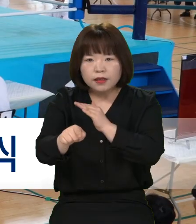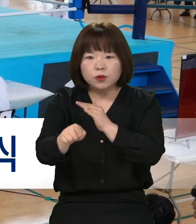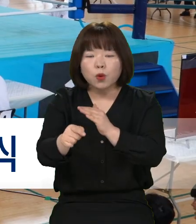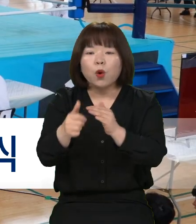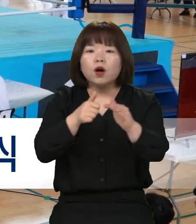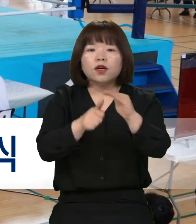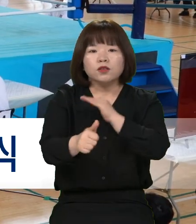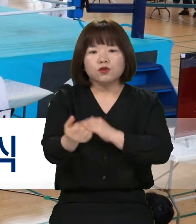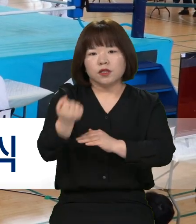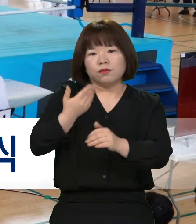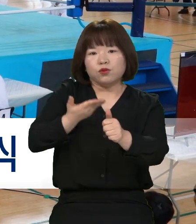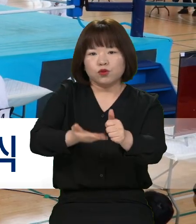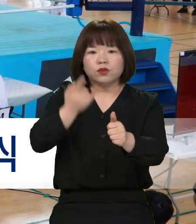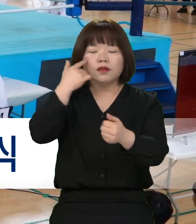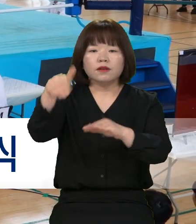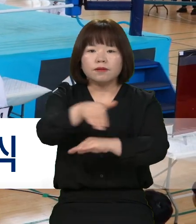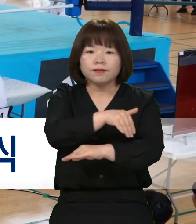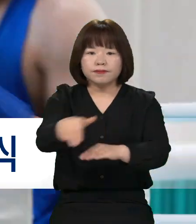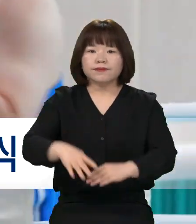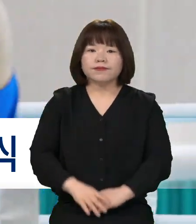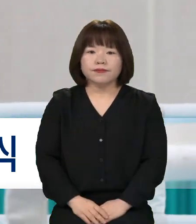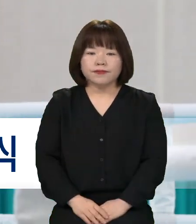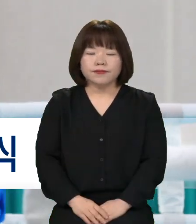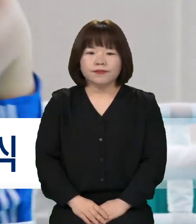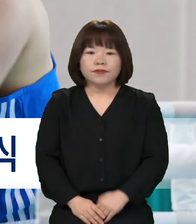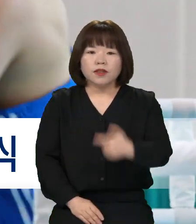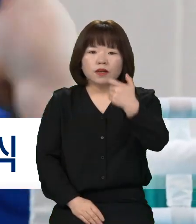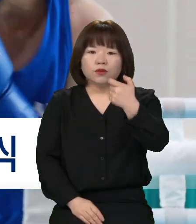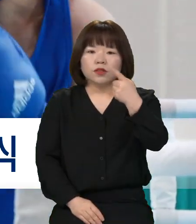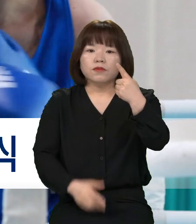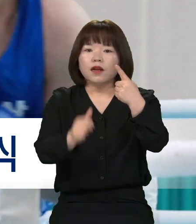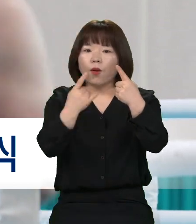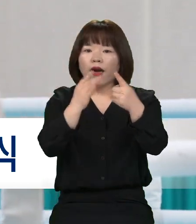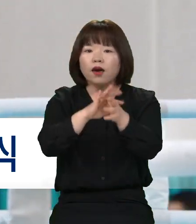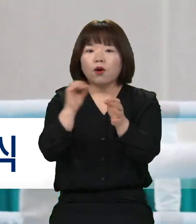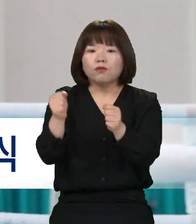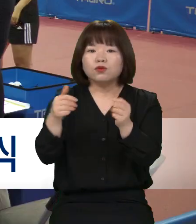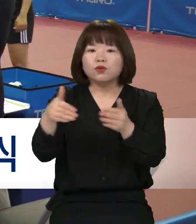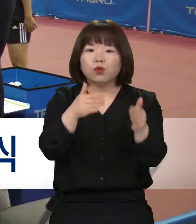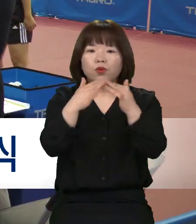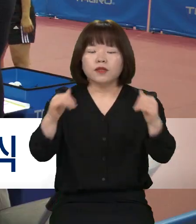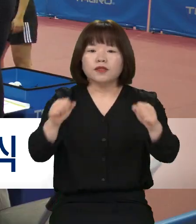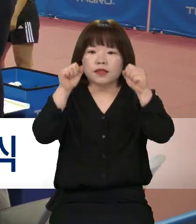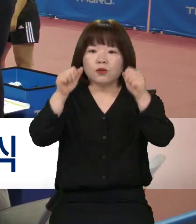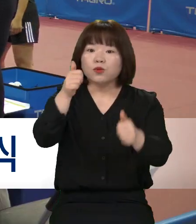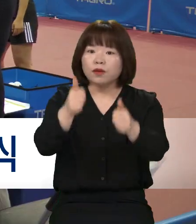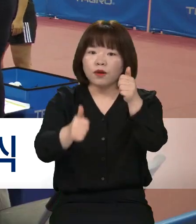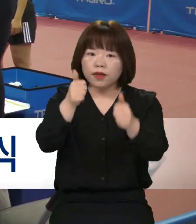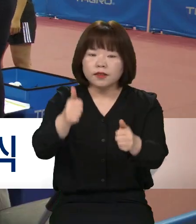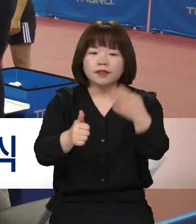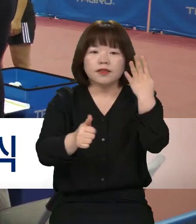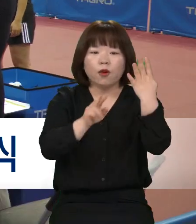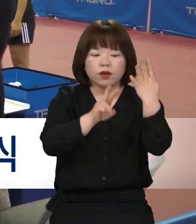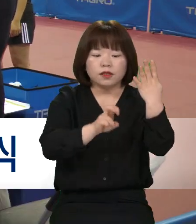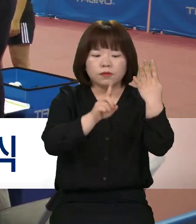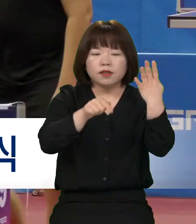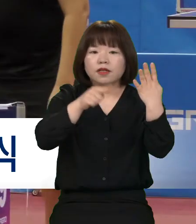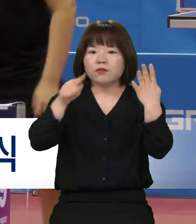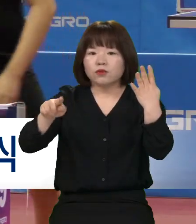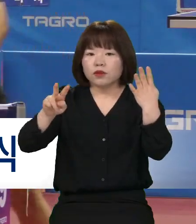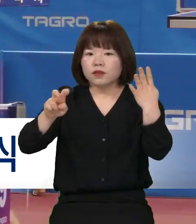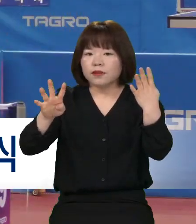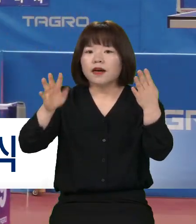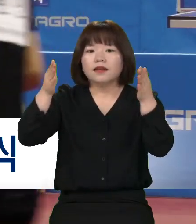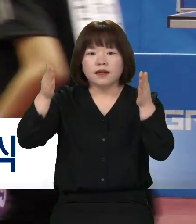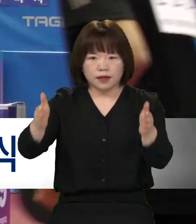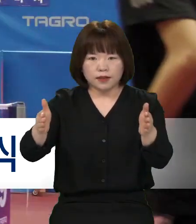선수들에게 힘을 불어넣을 계획입니다 한편 제61회 경북도민체육대회는 4월 21일부터